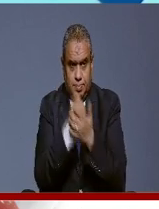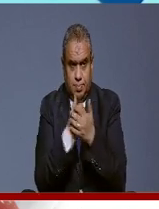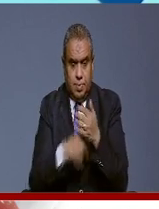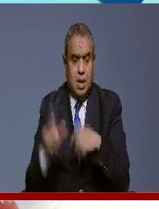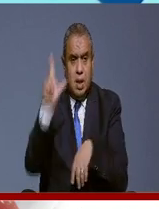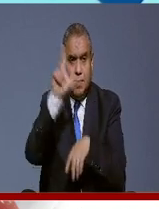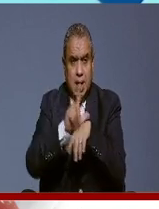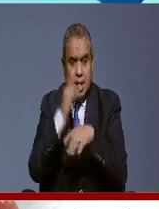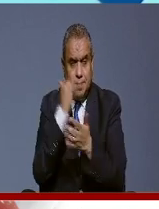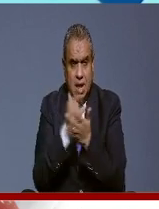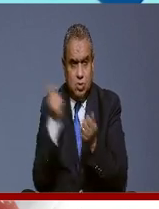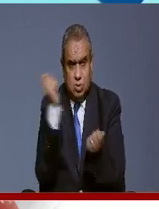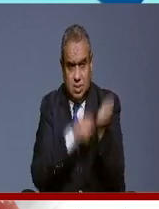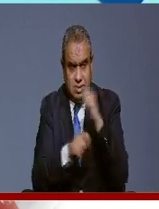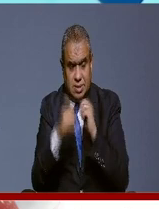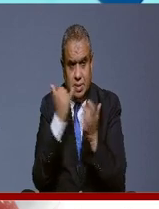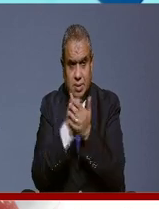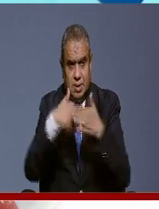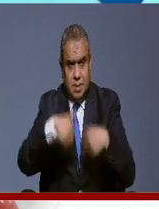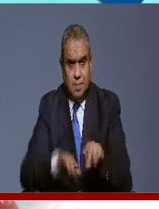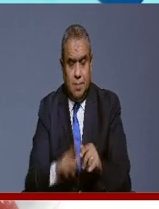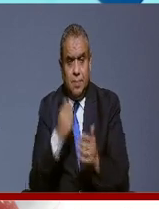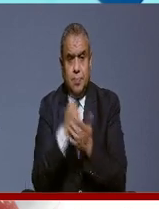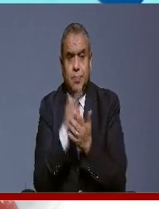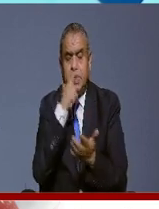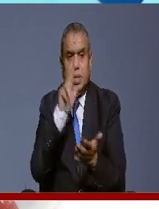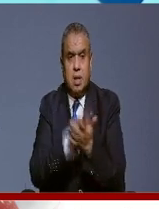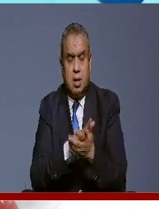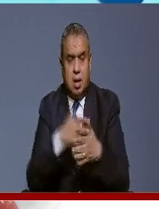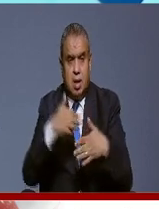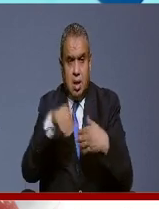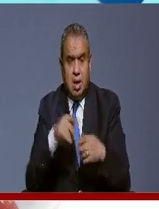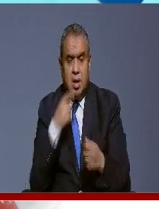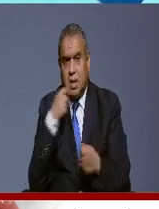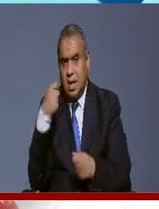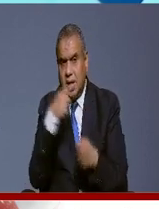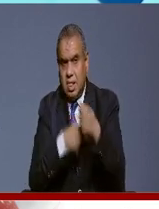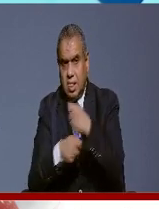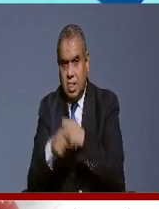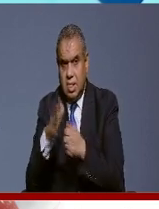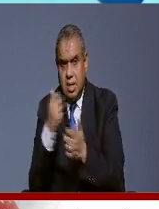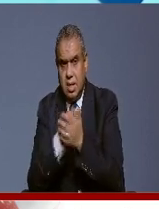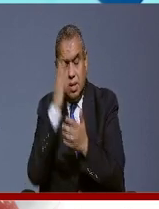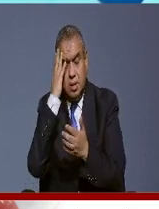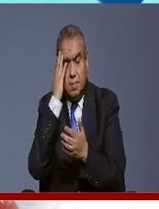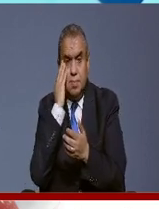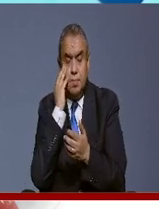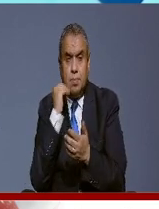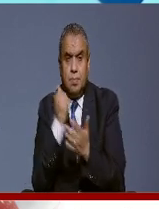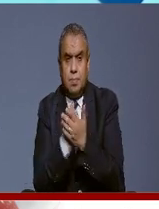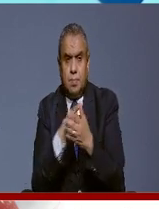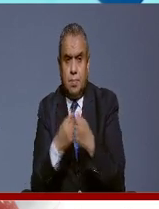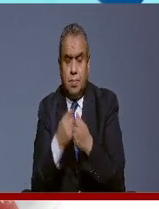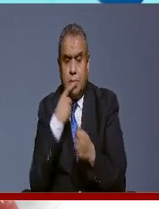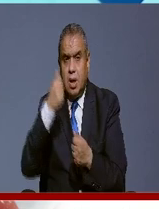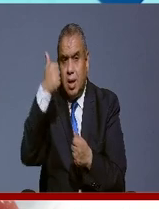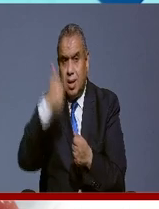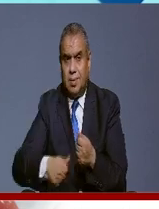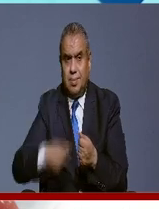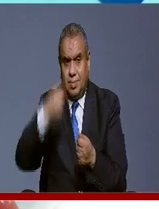للاستثمار، القرارات اللي صدرت مجلس اعلى للاستثمار عملت ارتياح شديد لكل المستثمرين